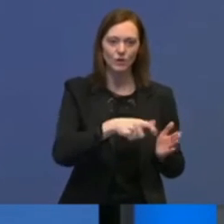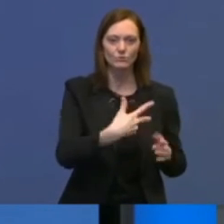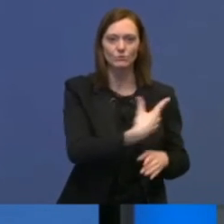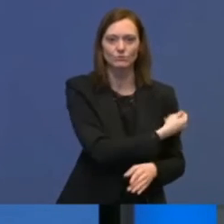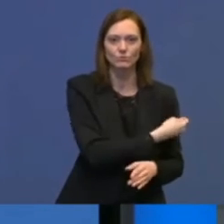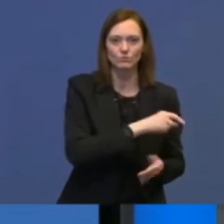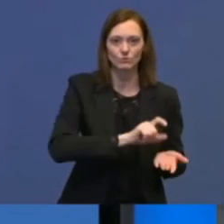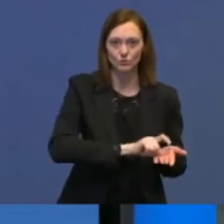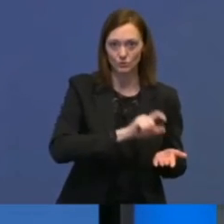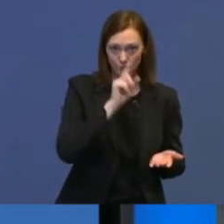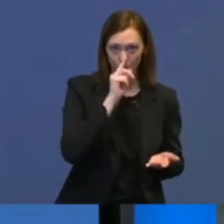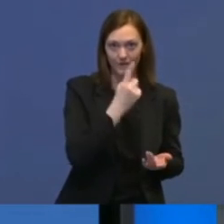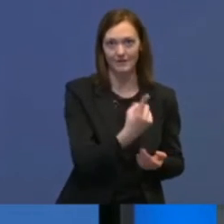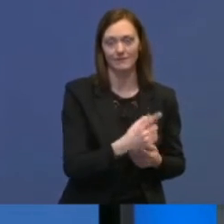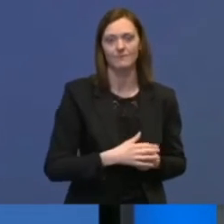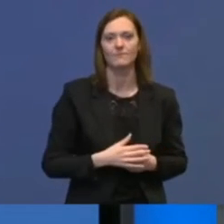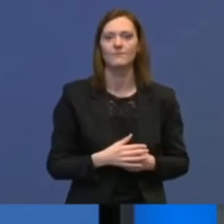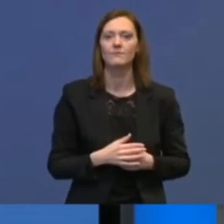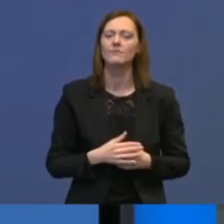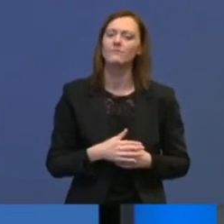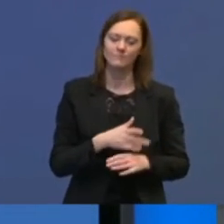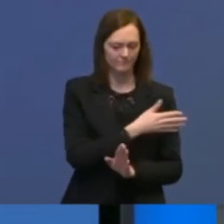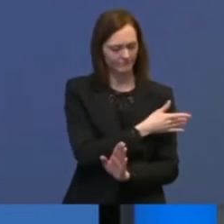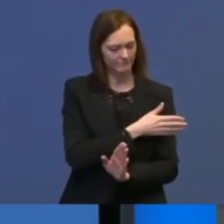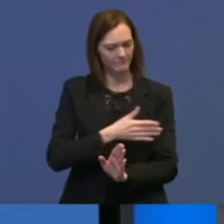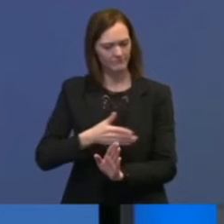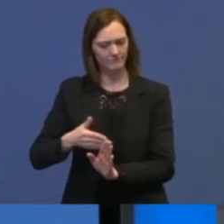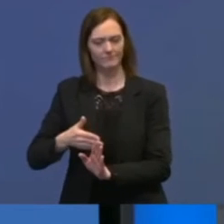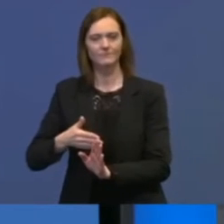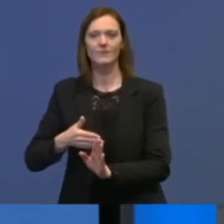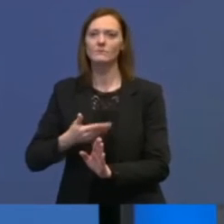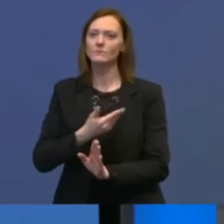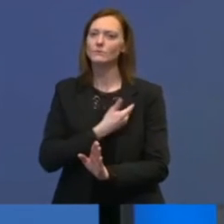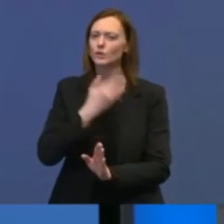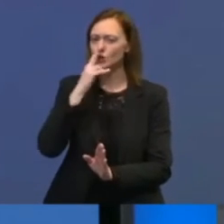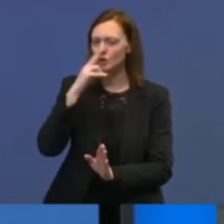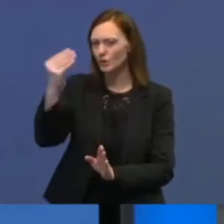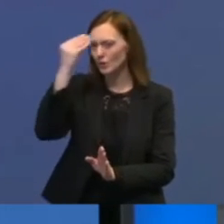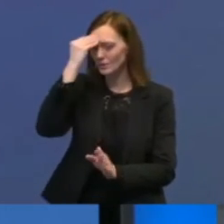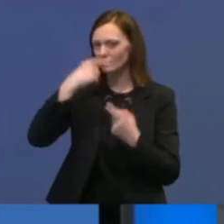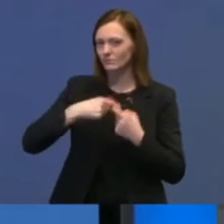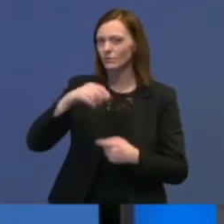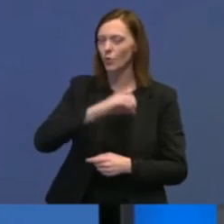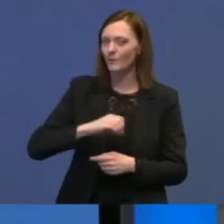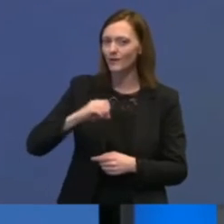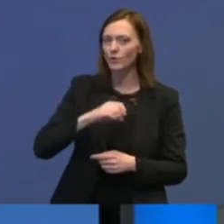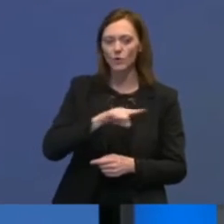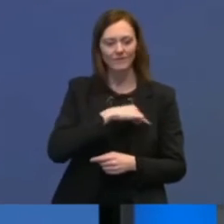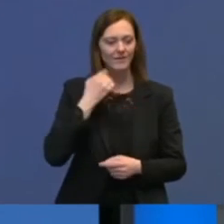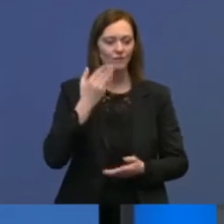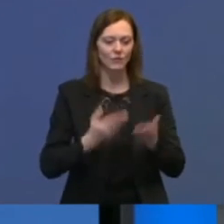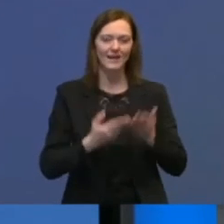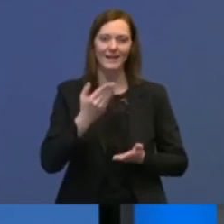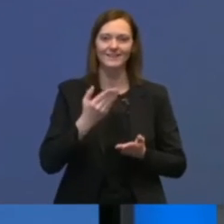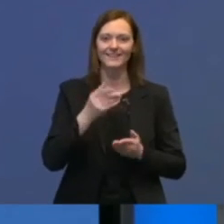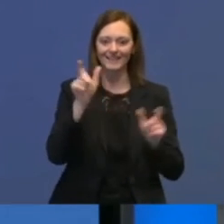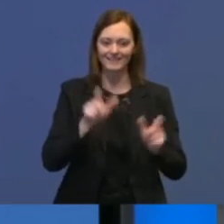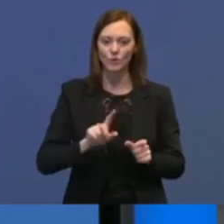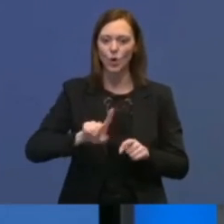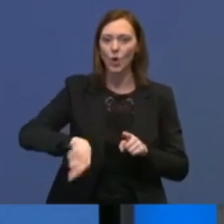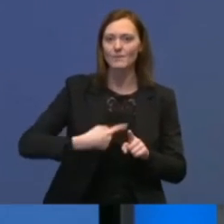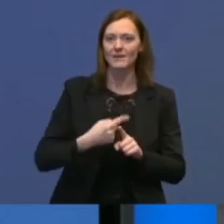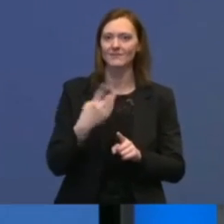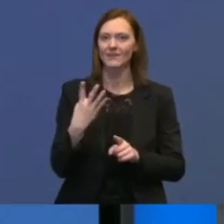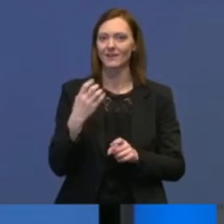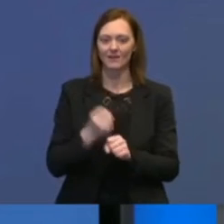Kedib waxa nuhelne aqon badano uussubu onno a imukrona u liba waxan dib uqimenei khattarta afar txer oo kale